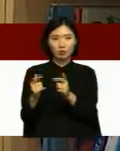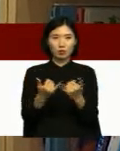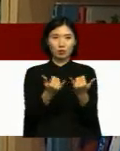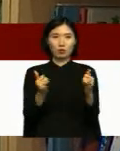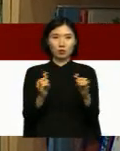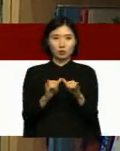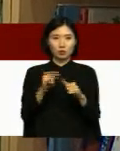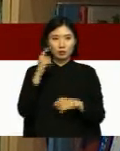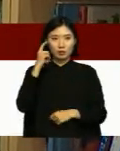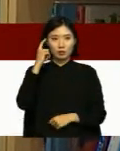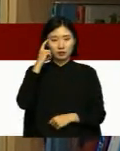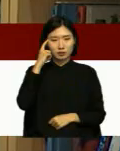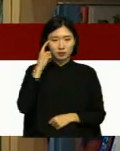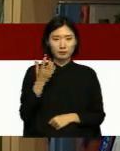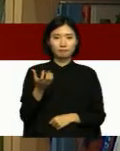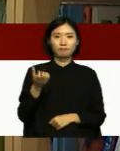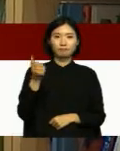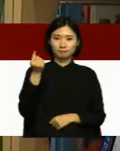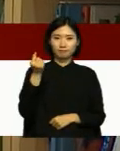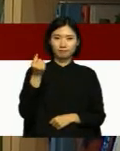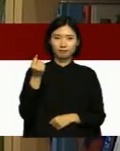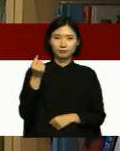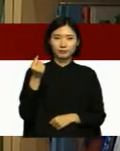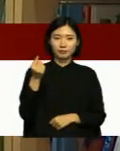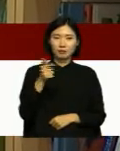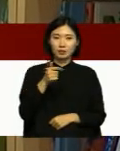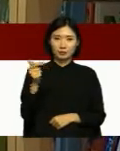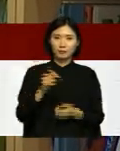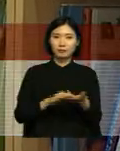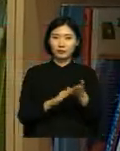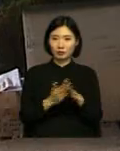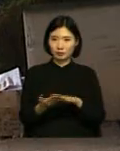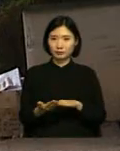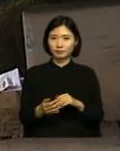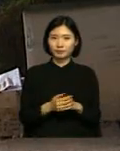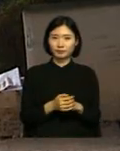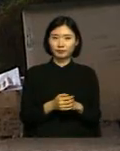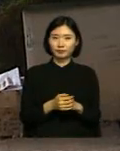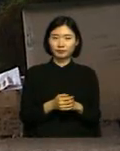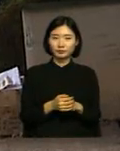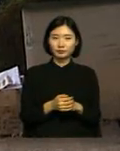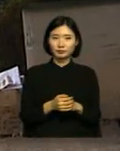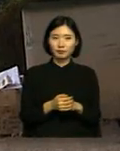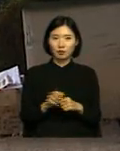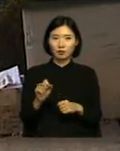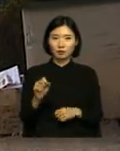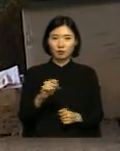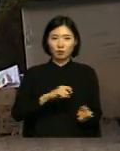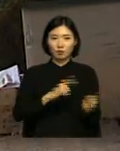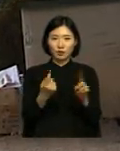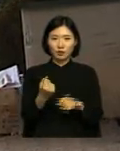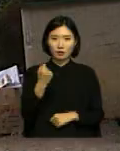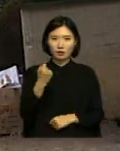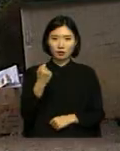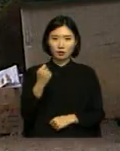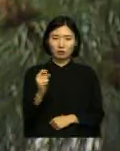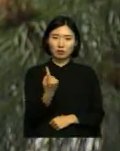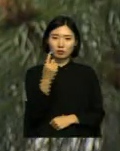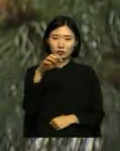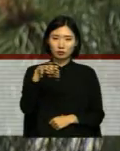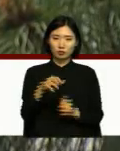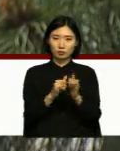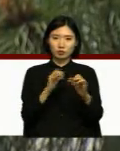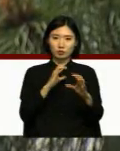공동체적인 의식을 좀 갖게 됐다는 게 가장 큰 변화인 것 같아요. 행주동 활력 거점은 주민이 소통하고